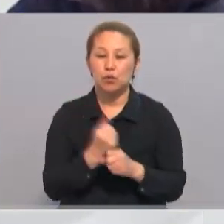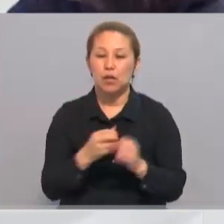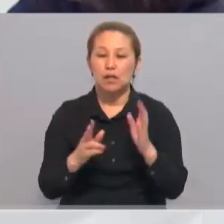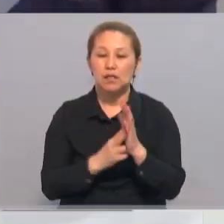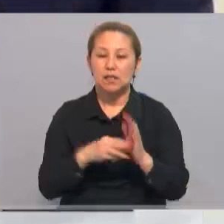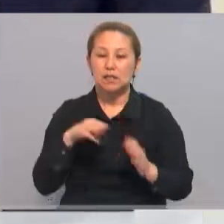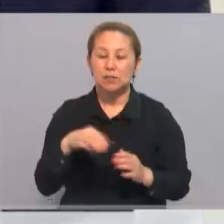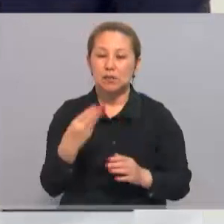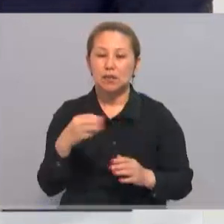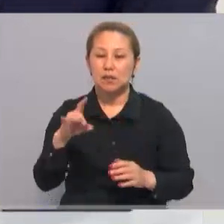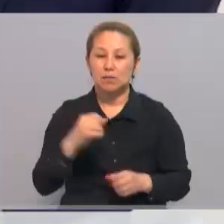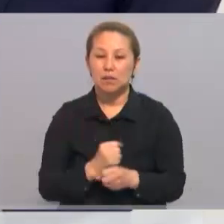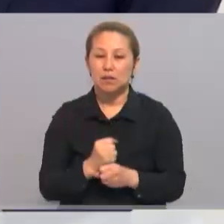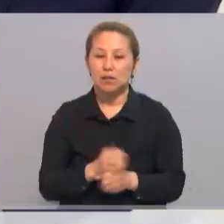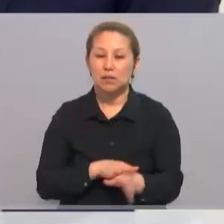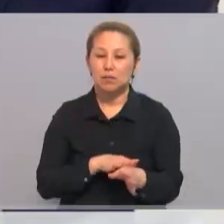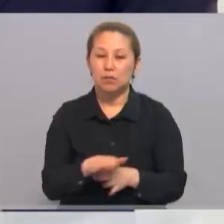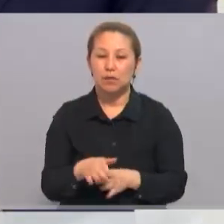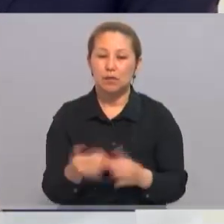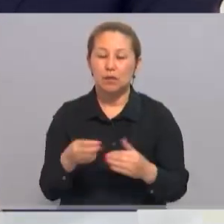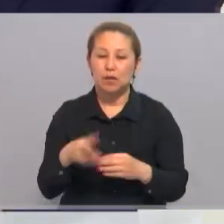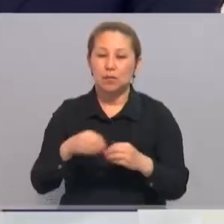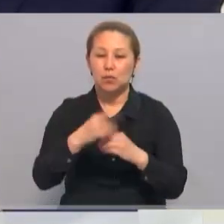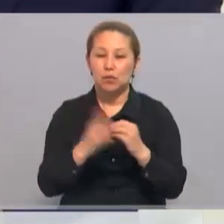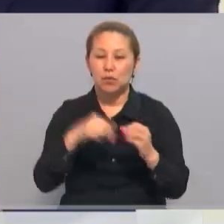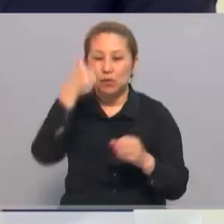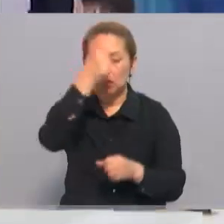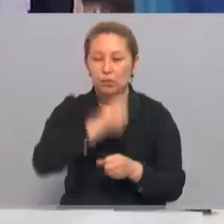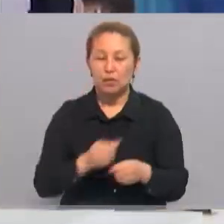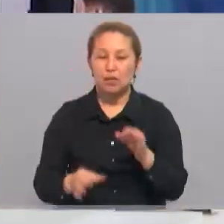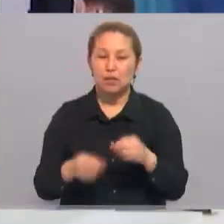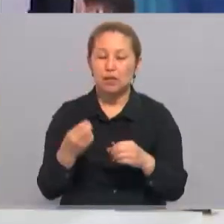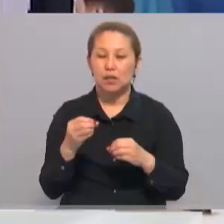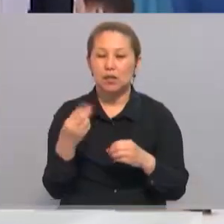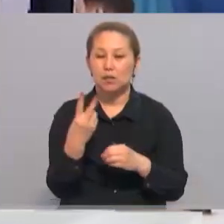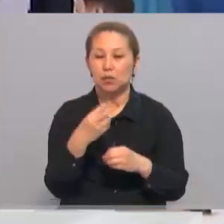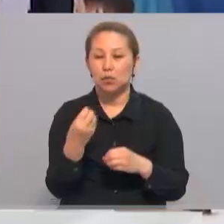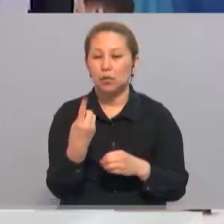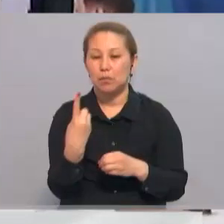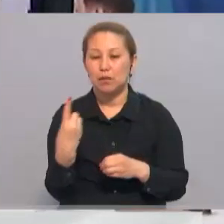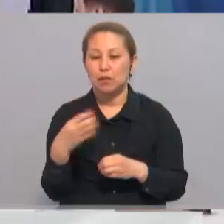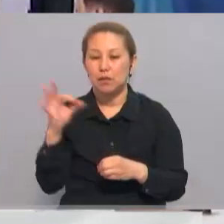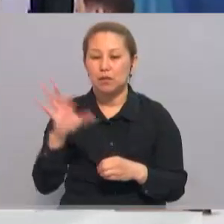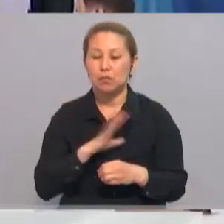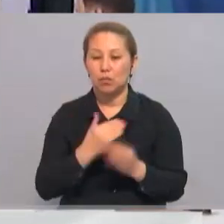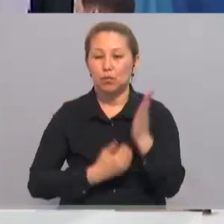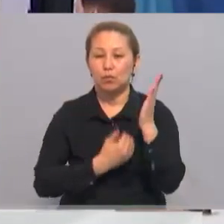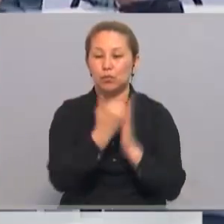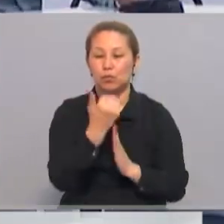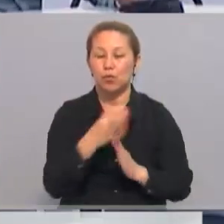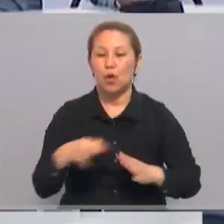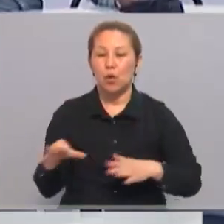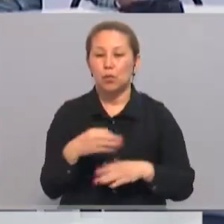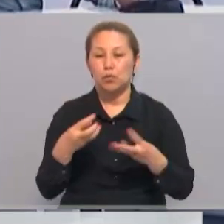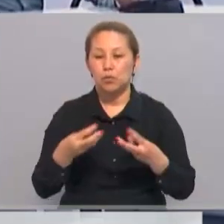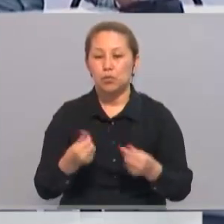823,8 мың шаршы метр тұрғын үй пайдалануға беріліп, 2018 жылмен салыстырғанда 2,1 есеге өсті. Облыс бюджетінің